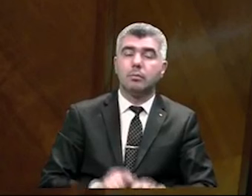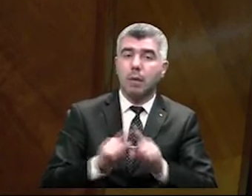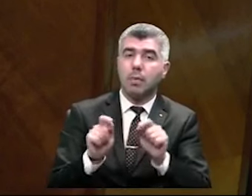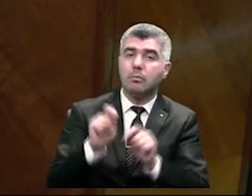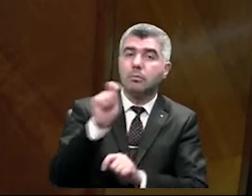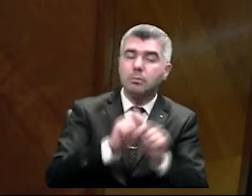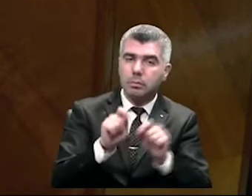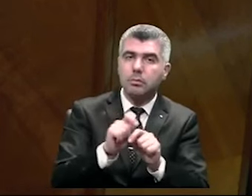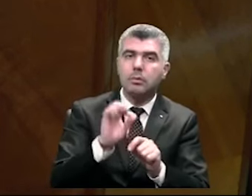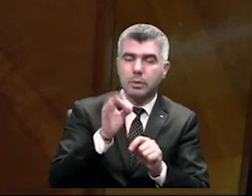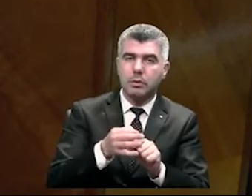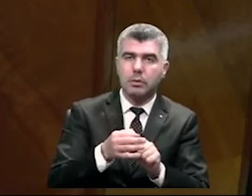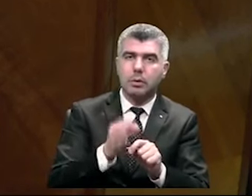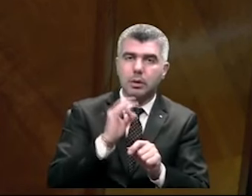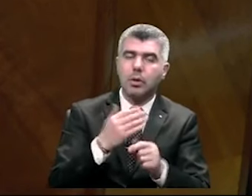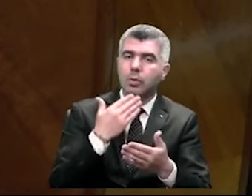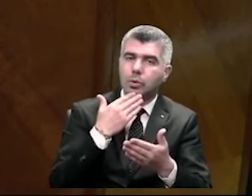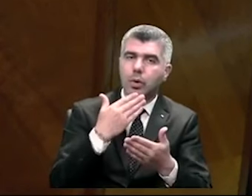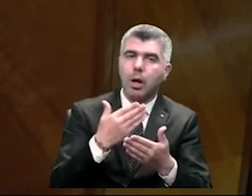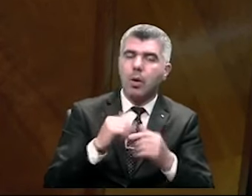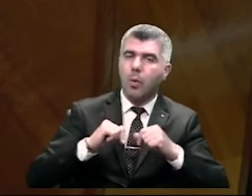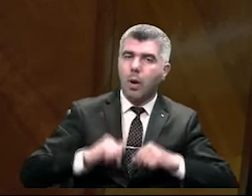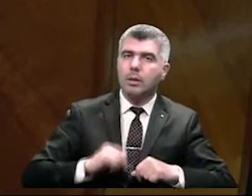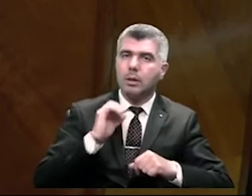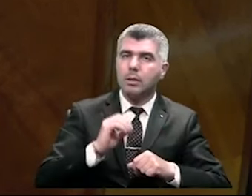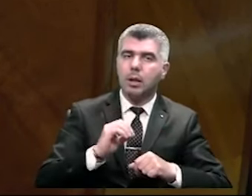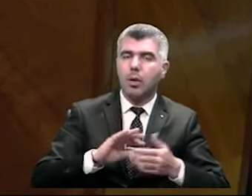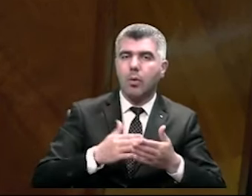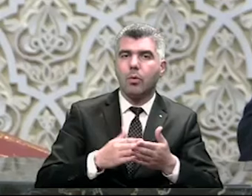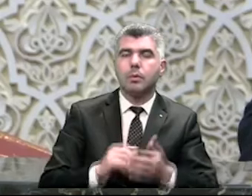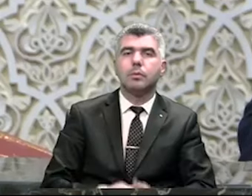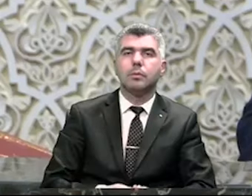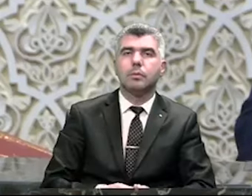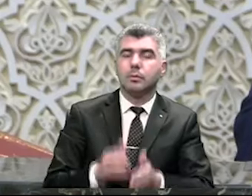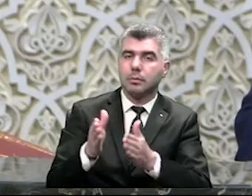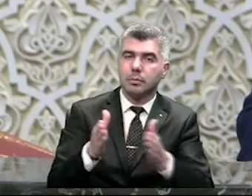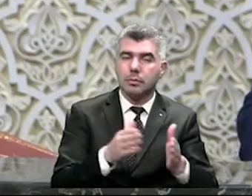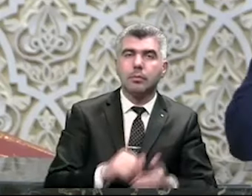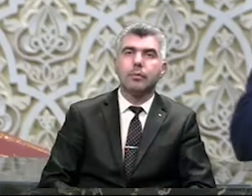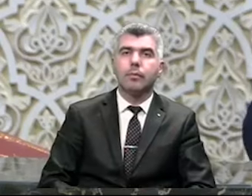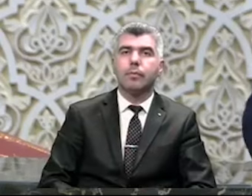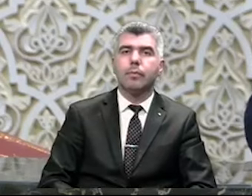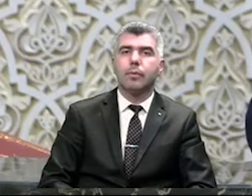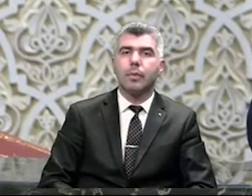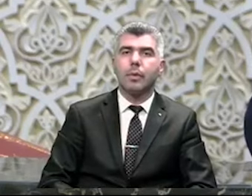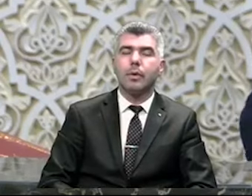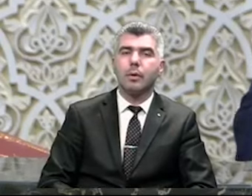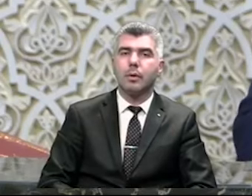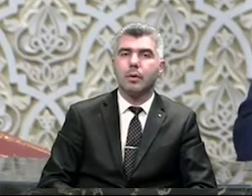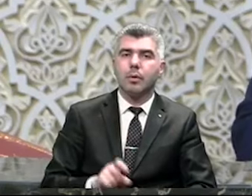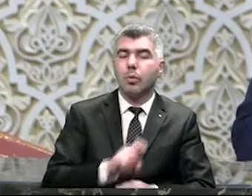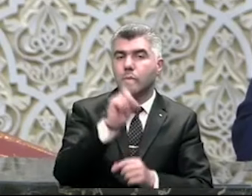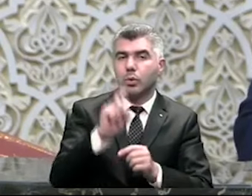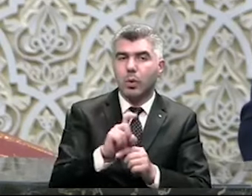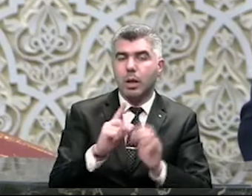يمكننا نقوم بها على السلامه الطرقيه داخل الطرق ديالنا ال شرا سيد الوزير انت الوقت نمر الى السؤال